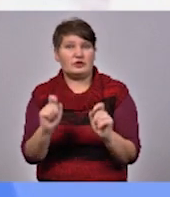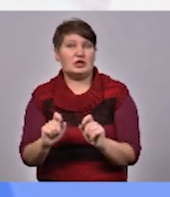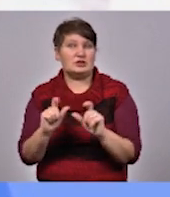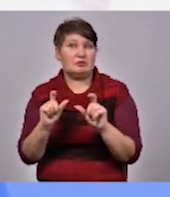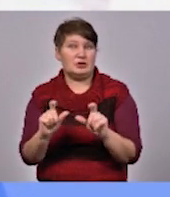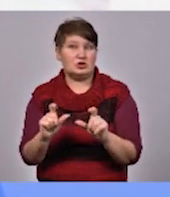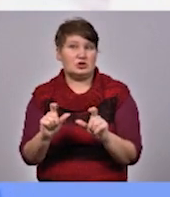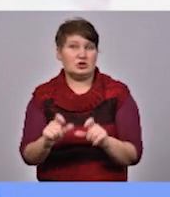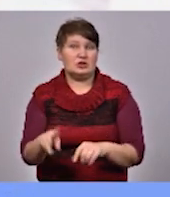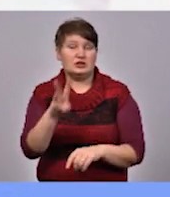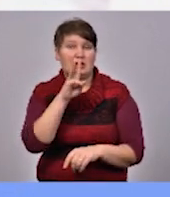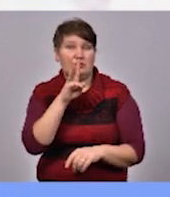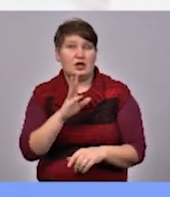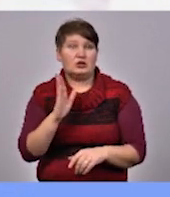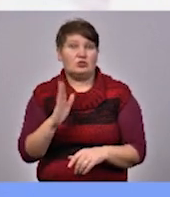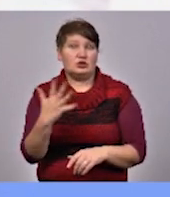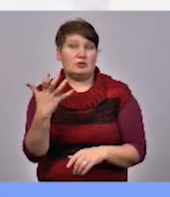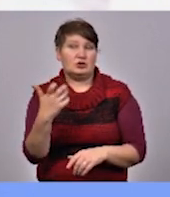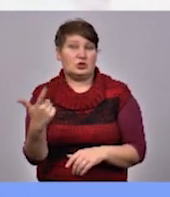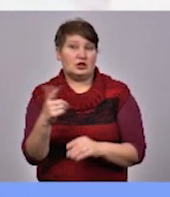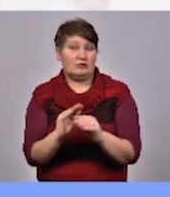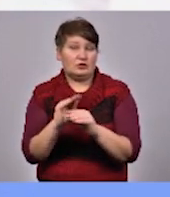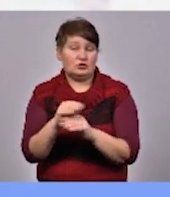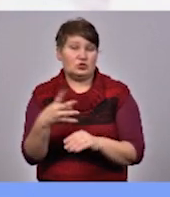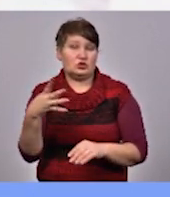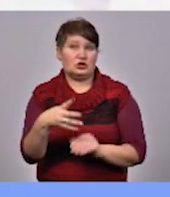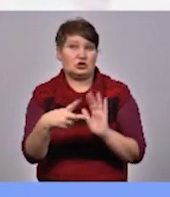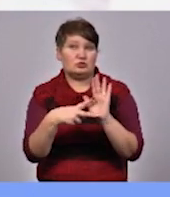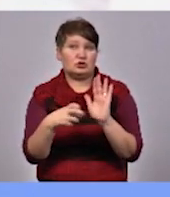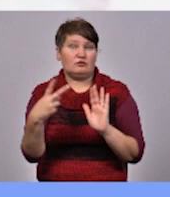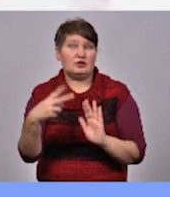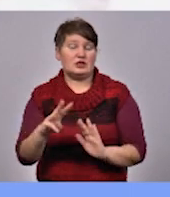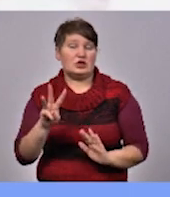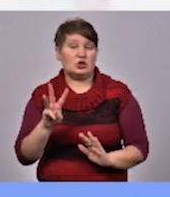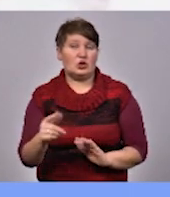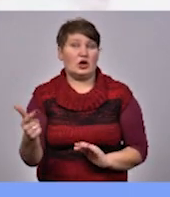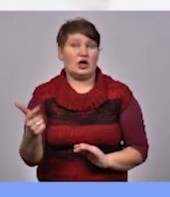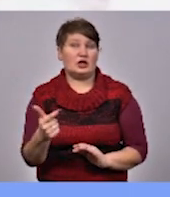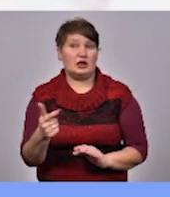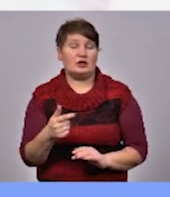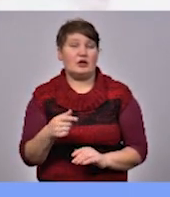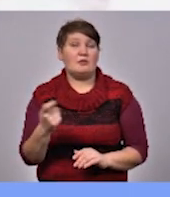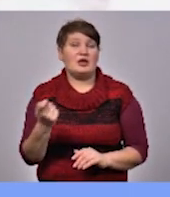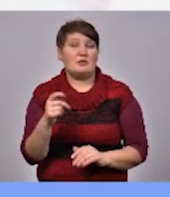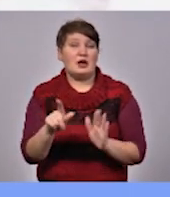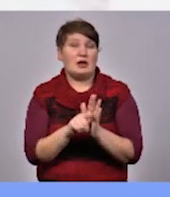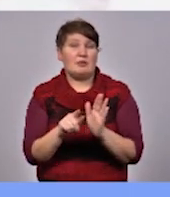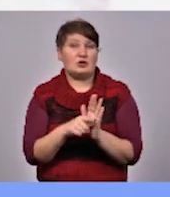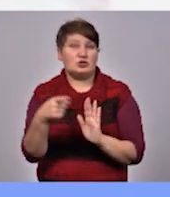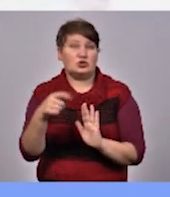збільшитися. Мінімальна зарплатня – на 500 гривень, до 4723 гривень. Мінімальна пенсія